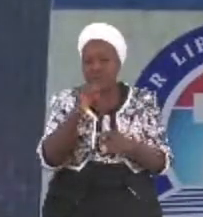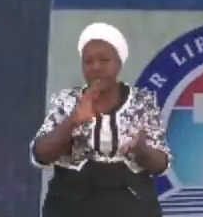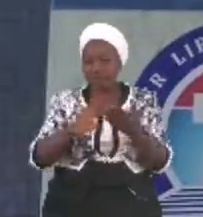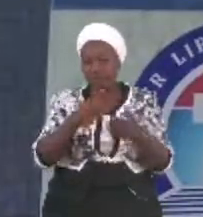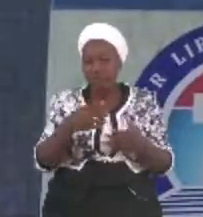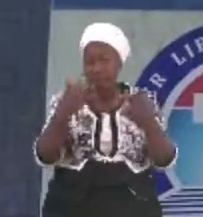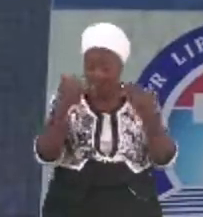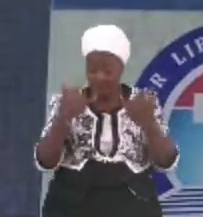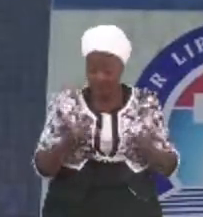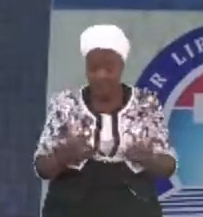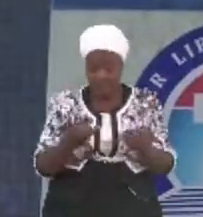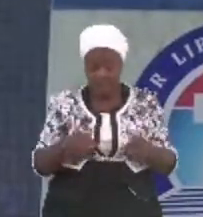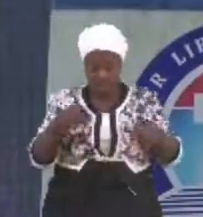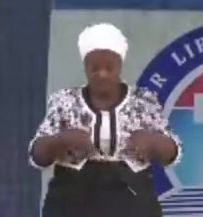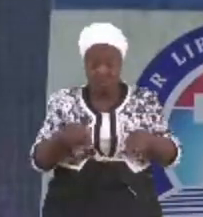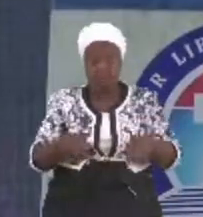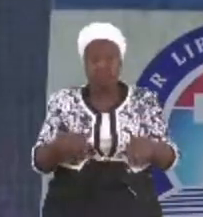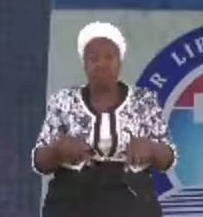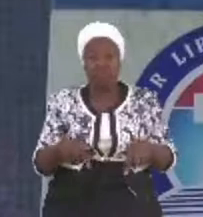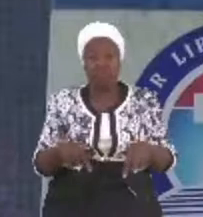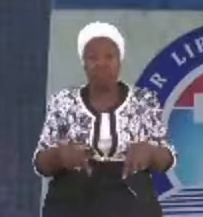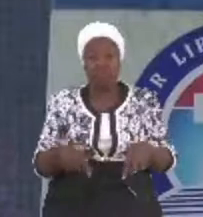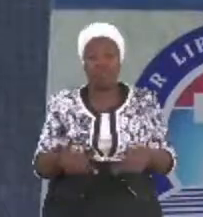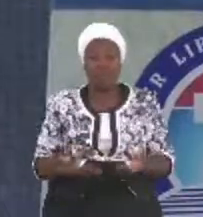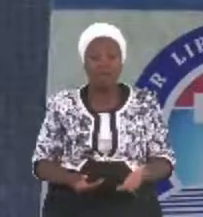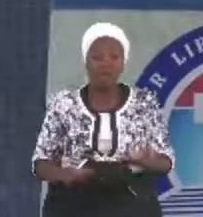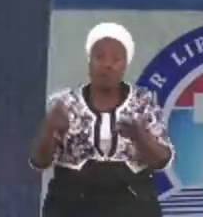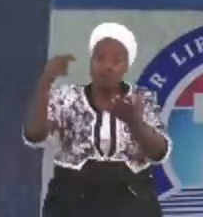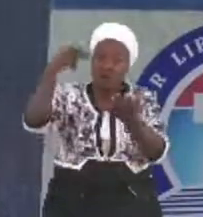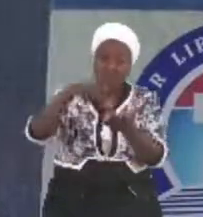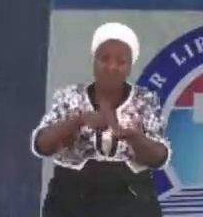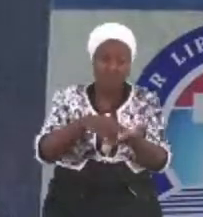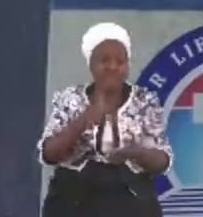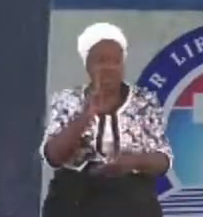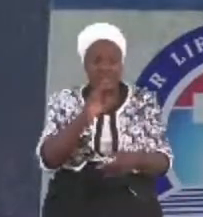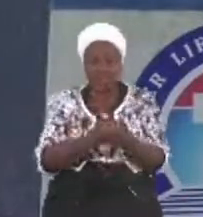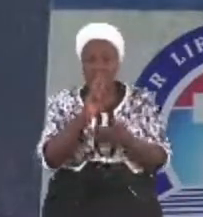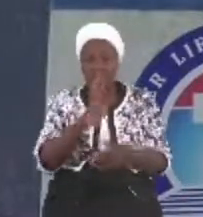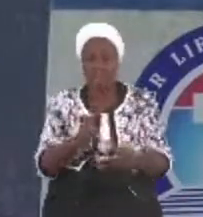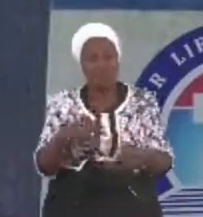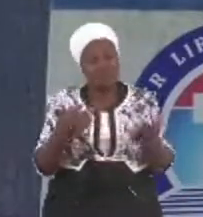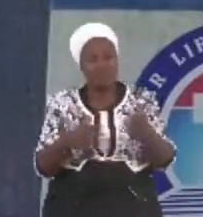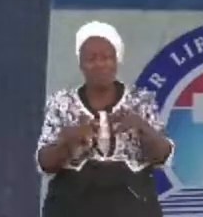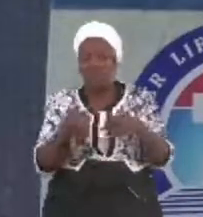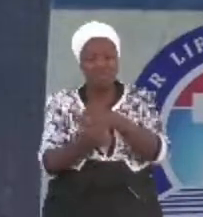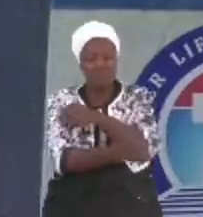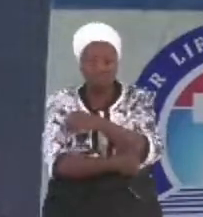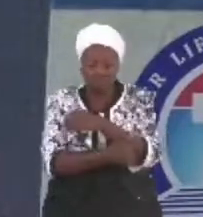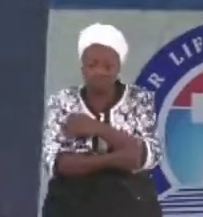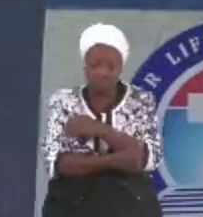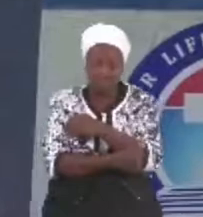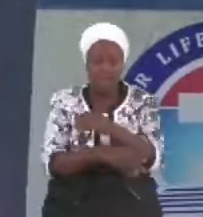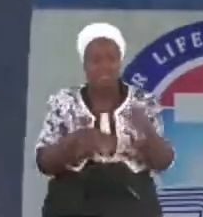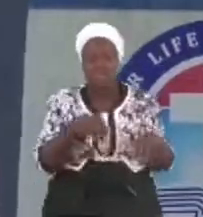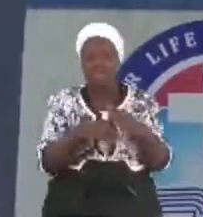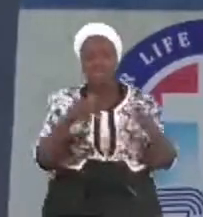lève-toi. La main levée, partout tu es, dans un pays, dans tous les pays d'Afrique, et